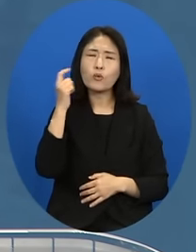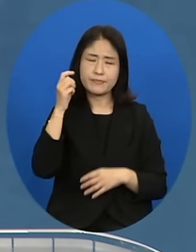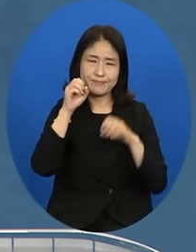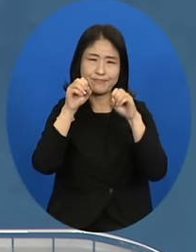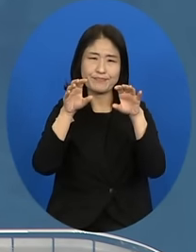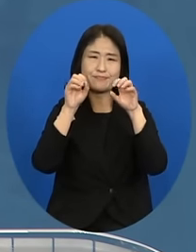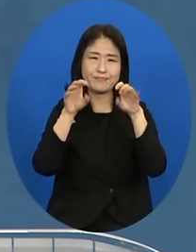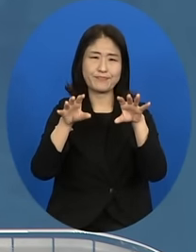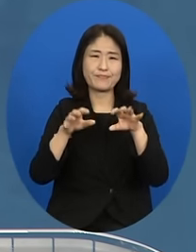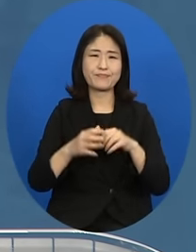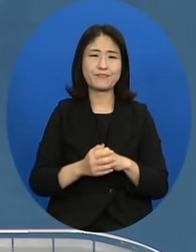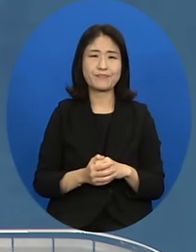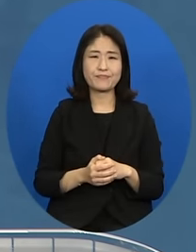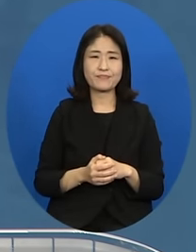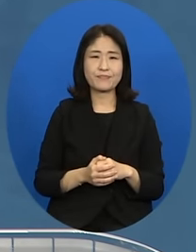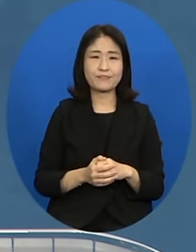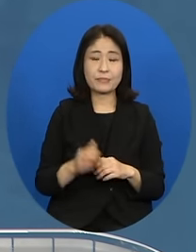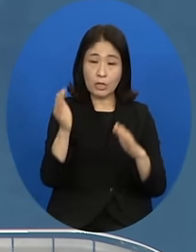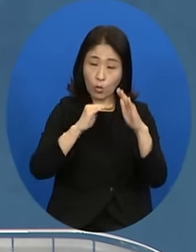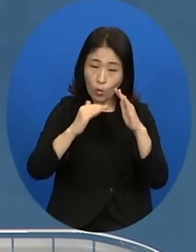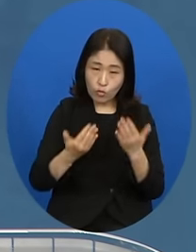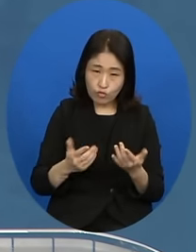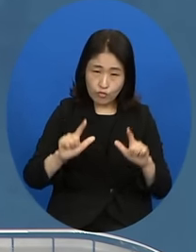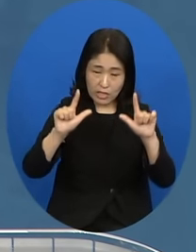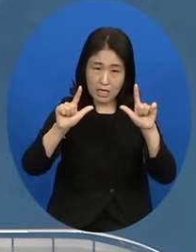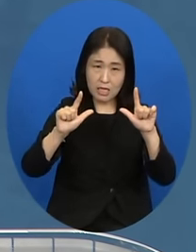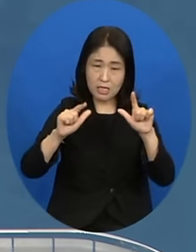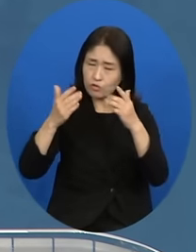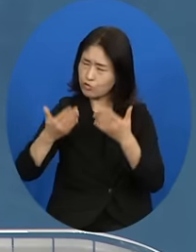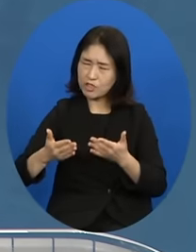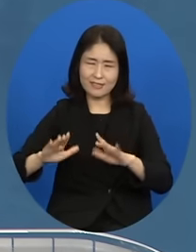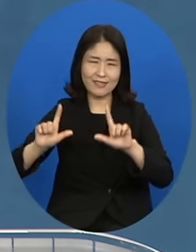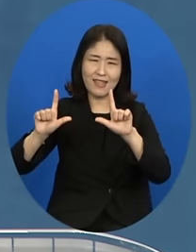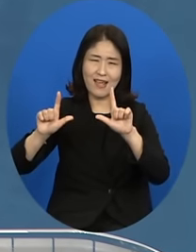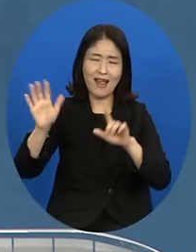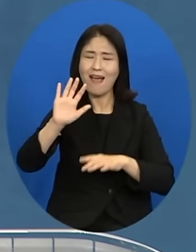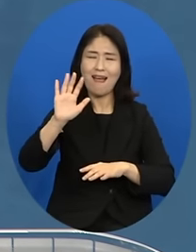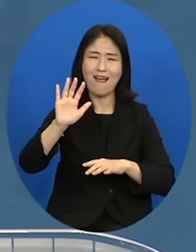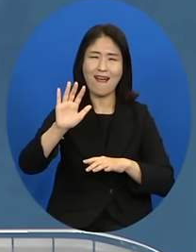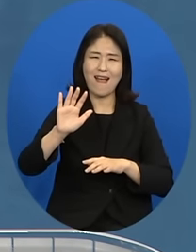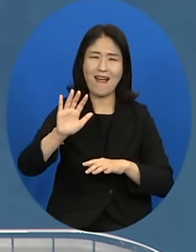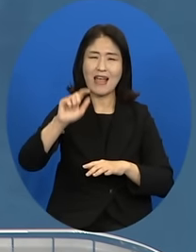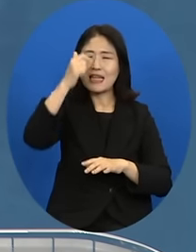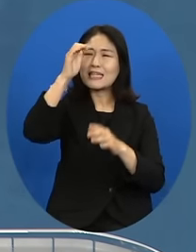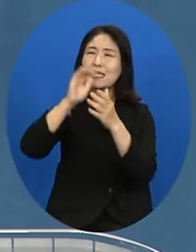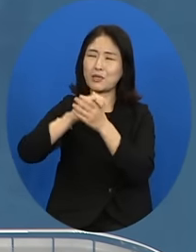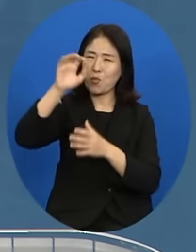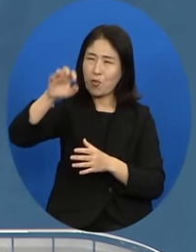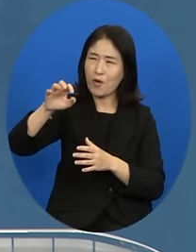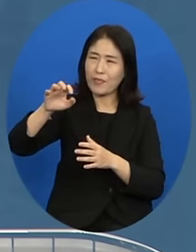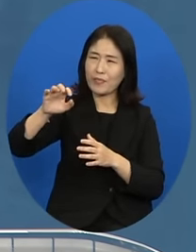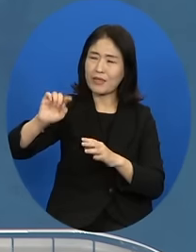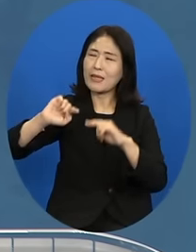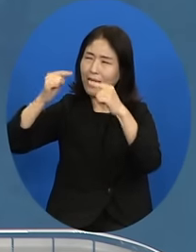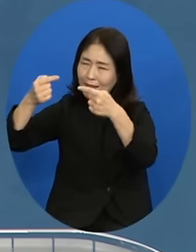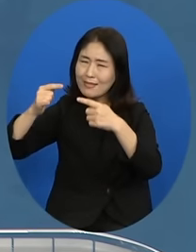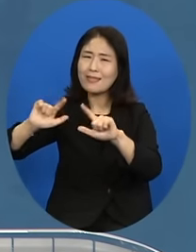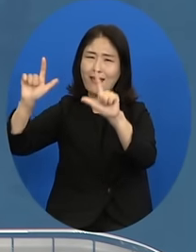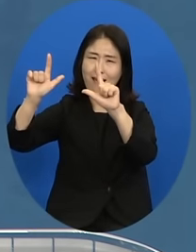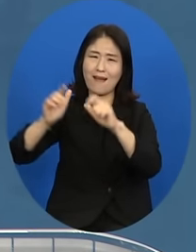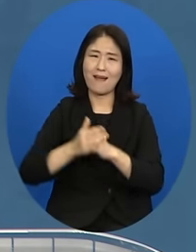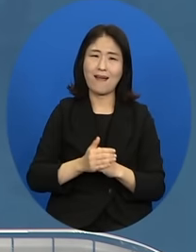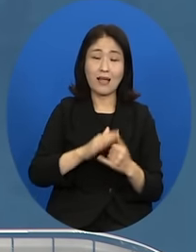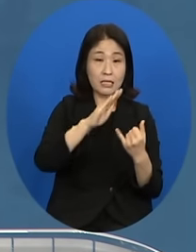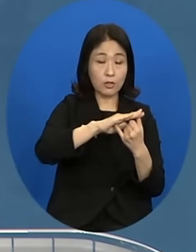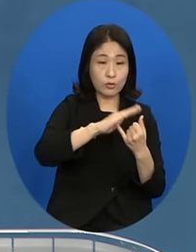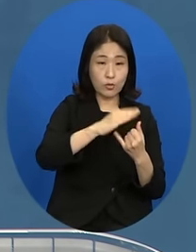전했습니다. 공휴일은 쉬는 날이 아니고 아이들과 함께 기도원 가는 날이었습니다. 청소년 아이들